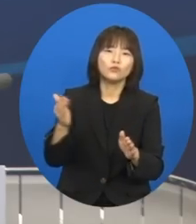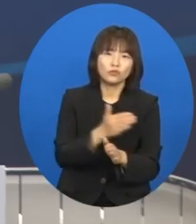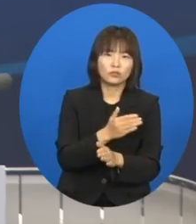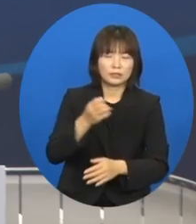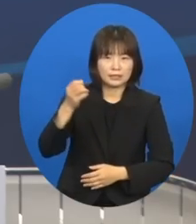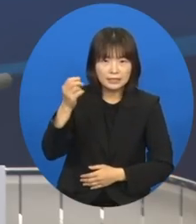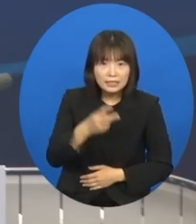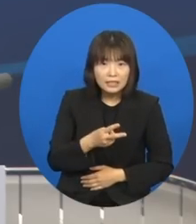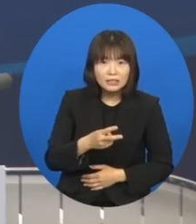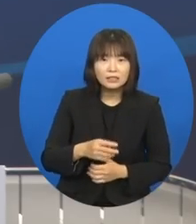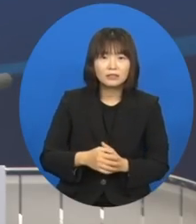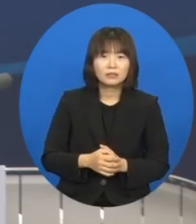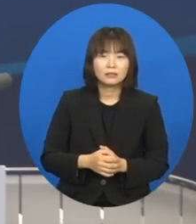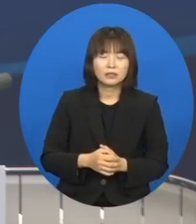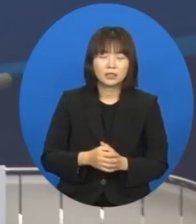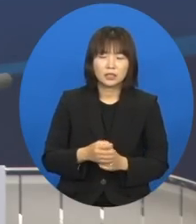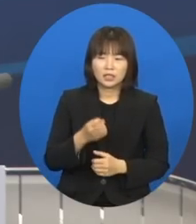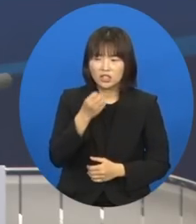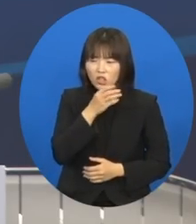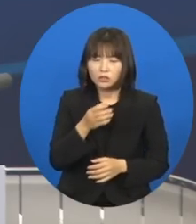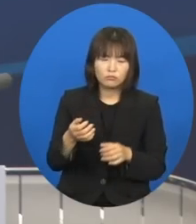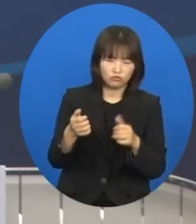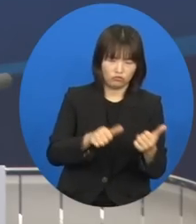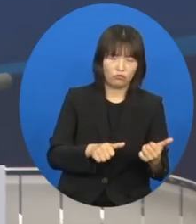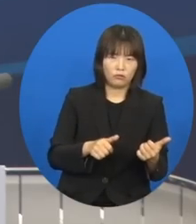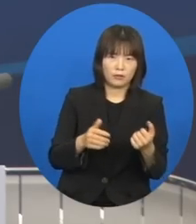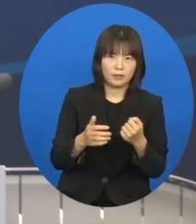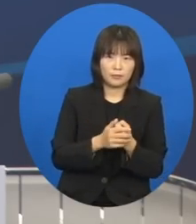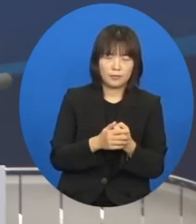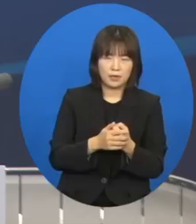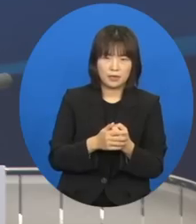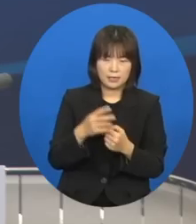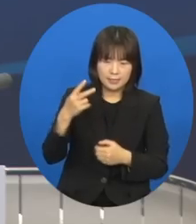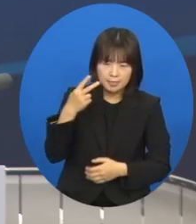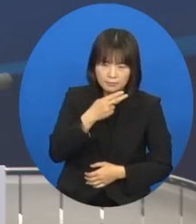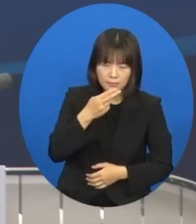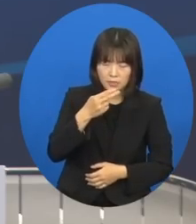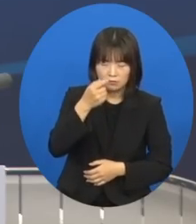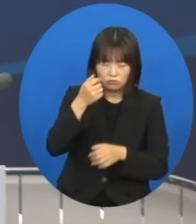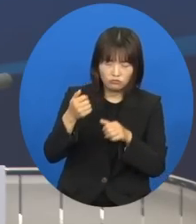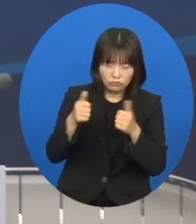다시 어차피 죽을 거 금식하고 죽자.